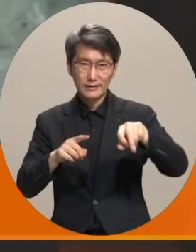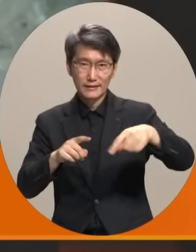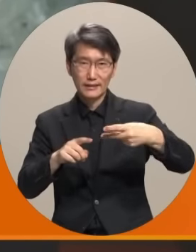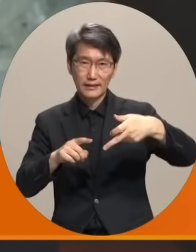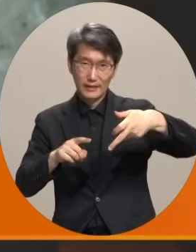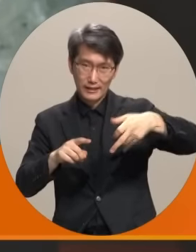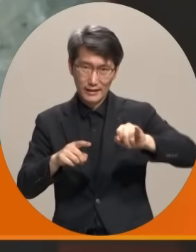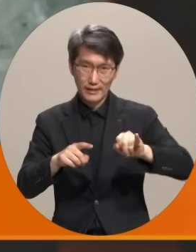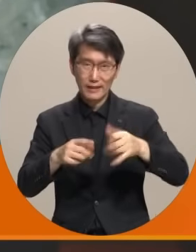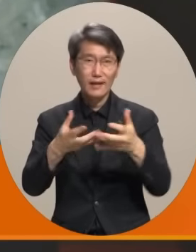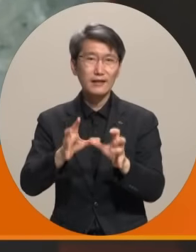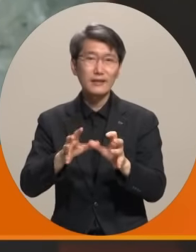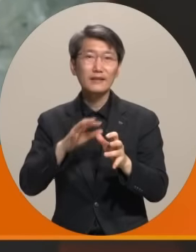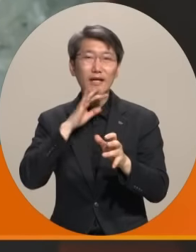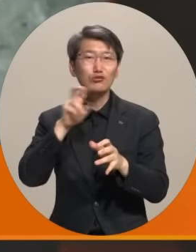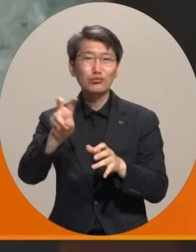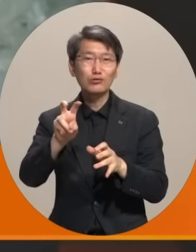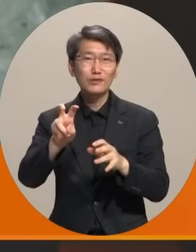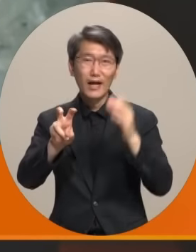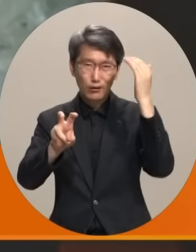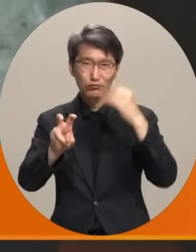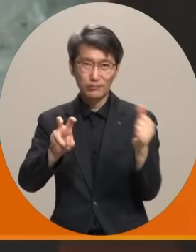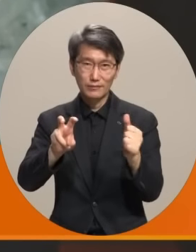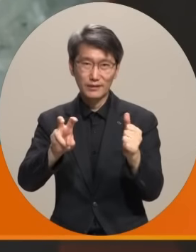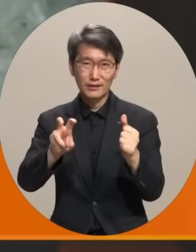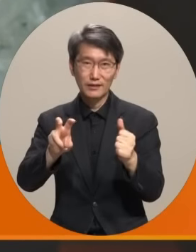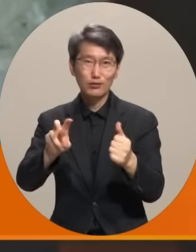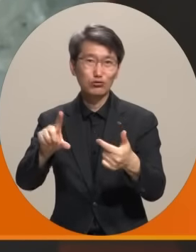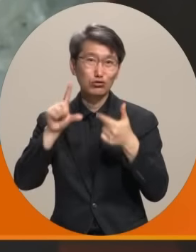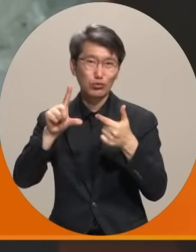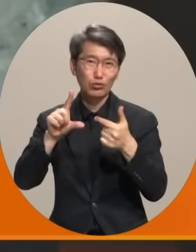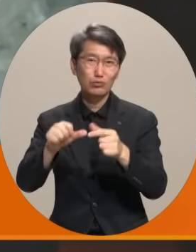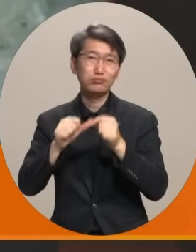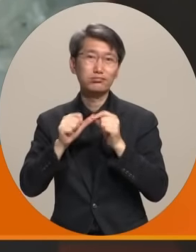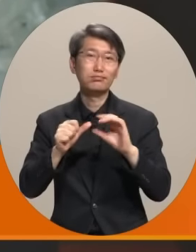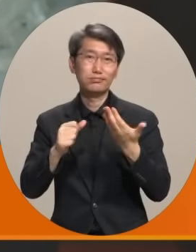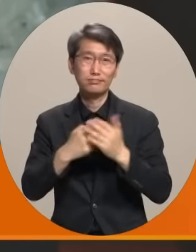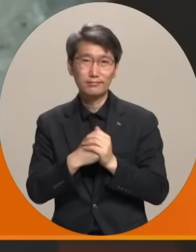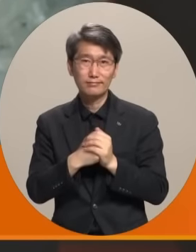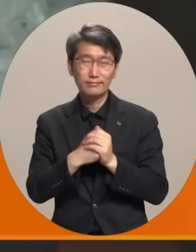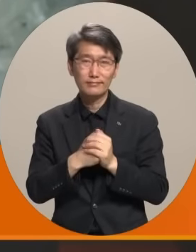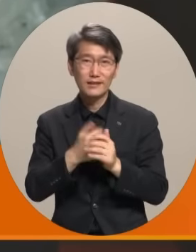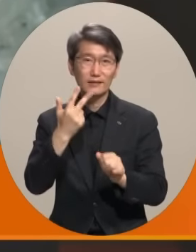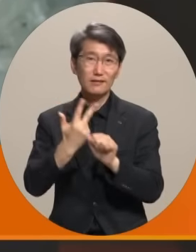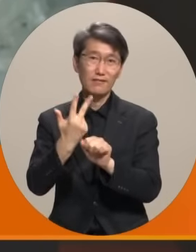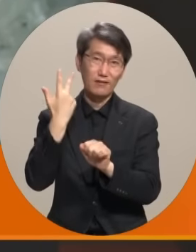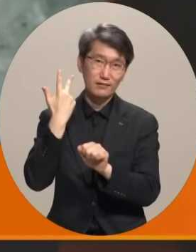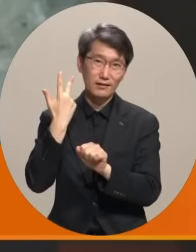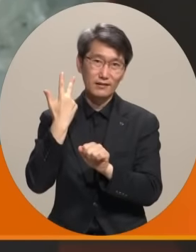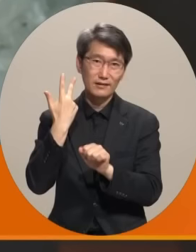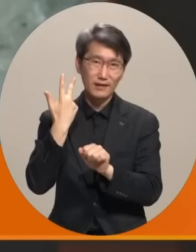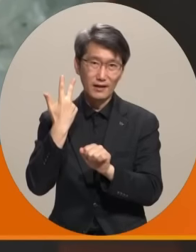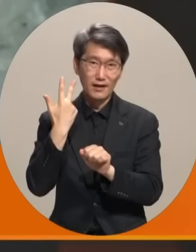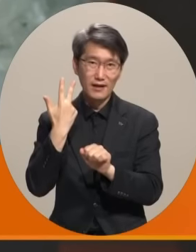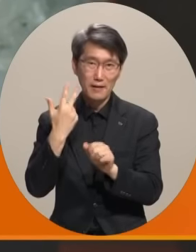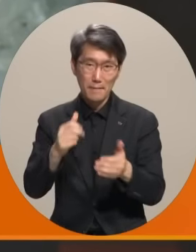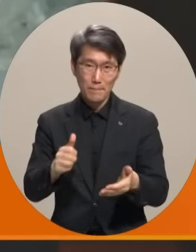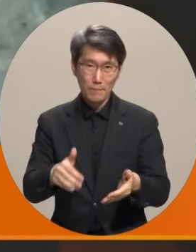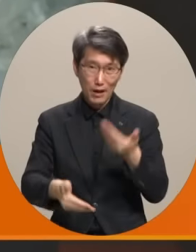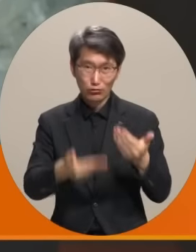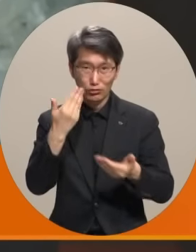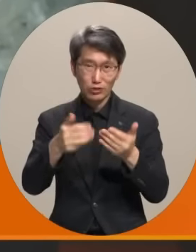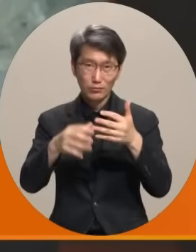발레단이 스무살 한국인 발레리노를 솔리스트로 파격 발탁했습니다 7년 전 한 영제 발고 프로그램에